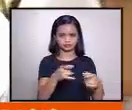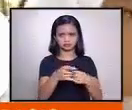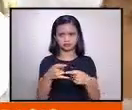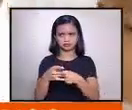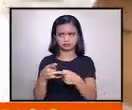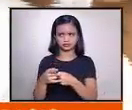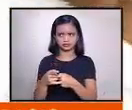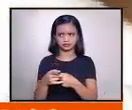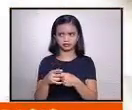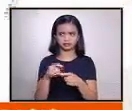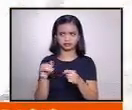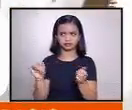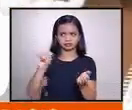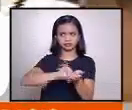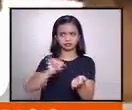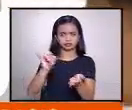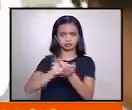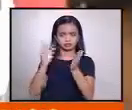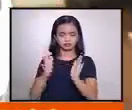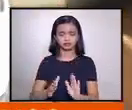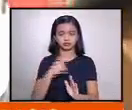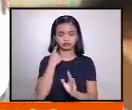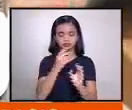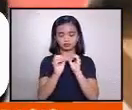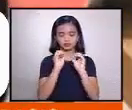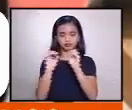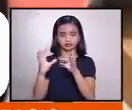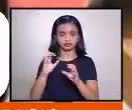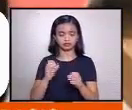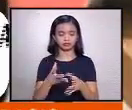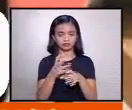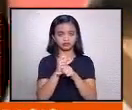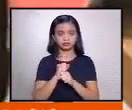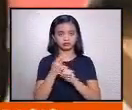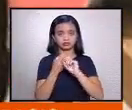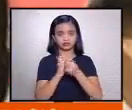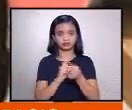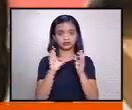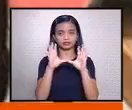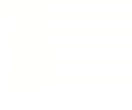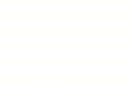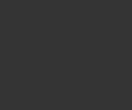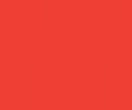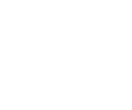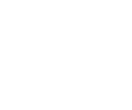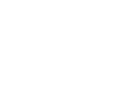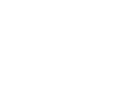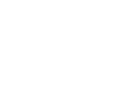apektadong investors ang ari-ariang nakuha mula sa kumpanya.